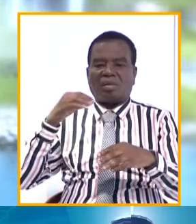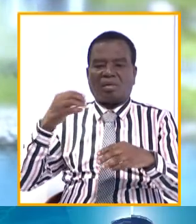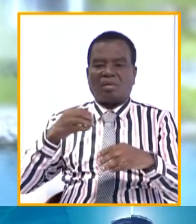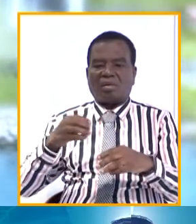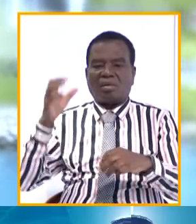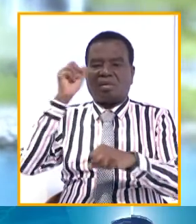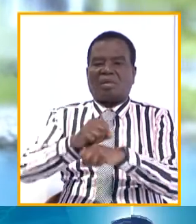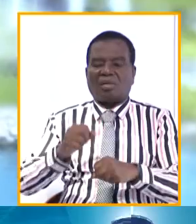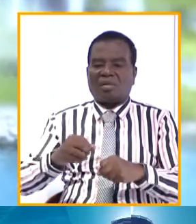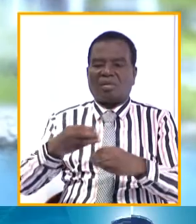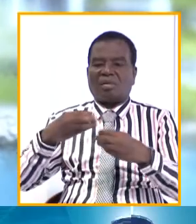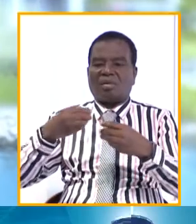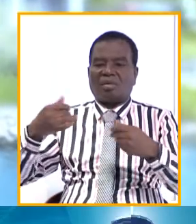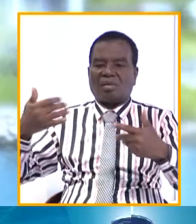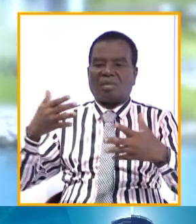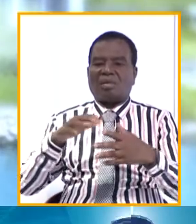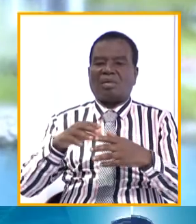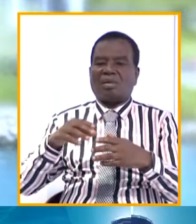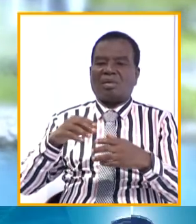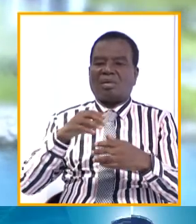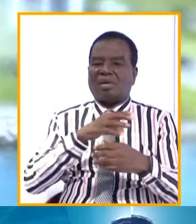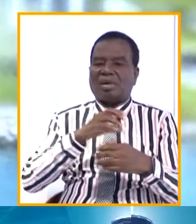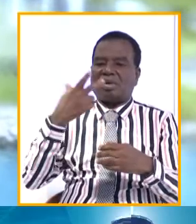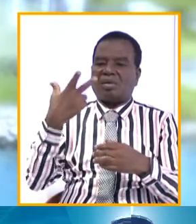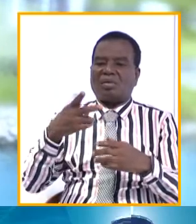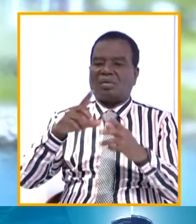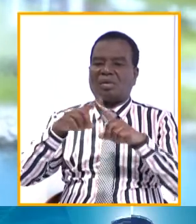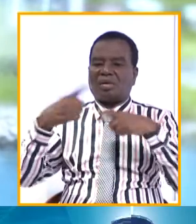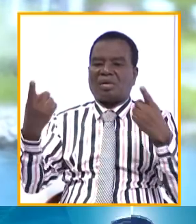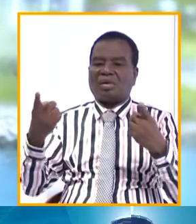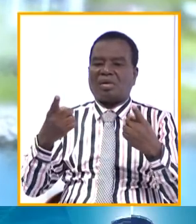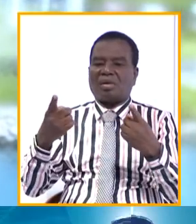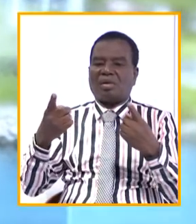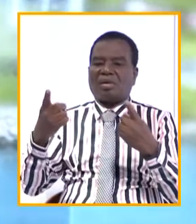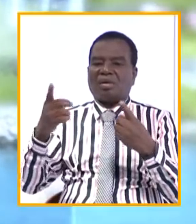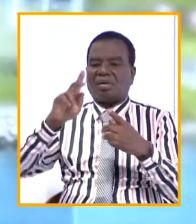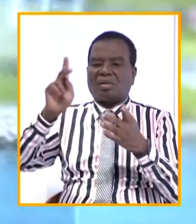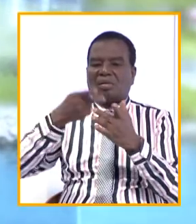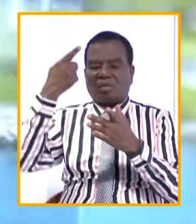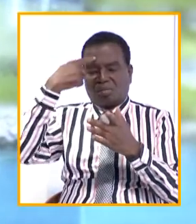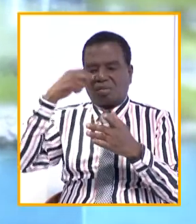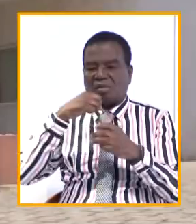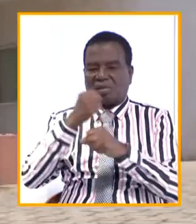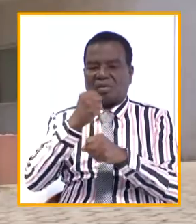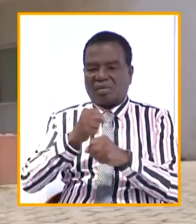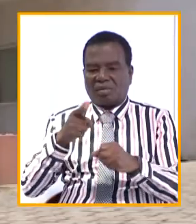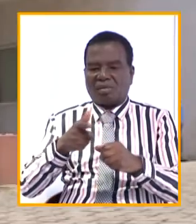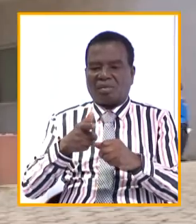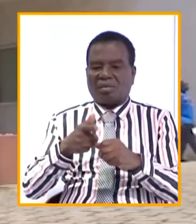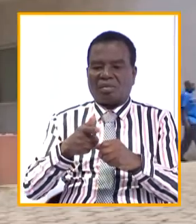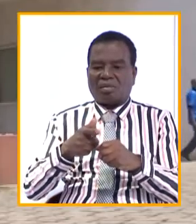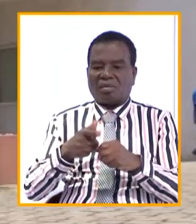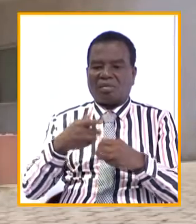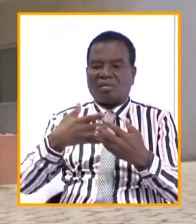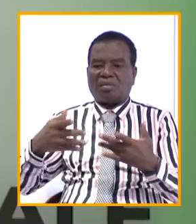terrain. Les trois grands partis politiques sont en ordre de bataille. Le dossier politique à sujet. Signé Eric Goré. La